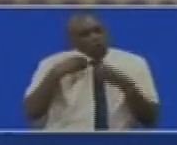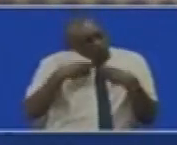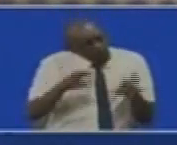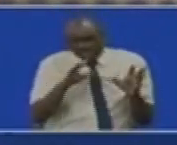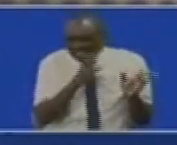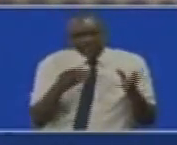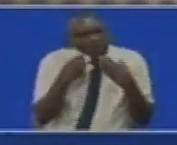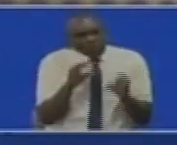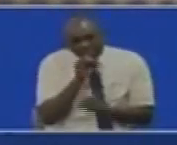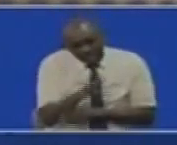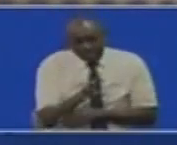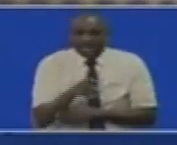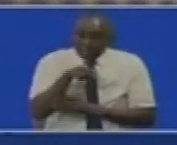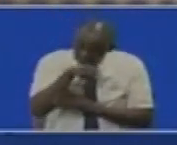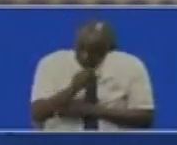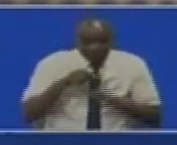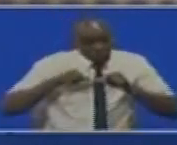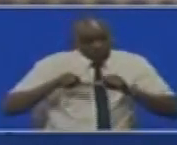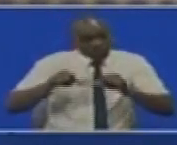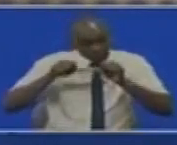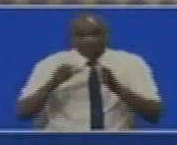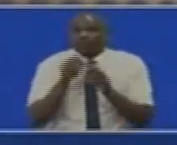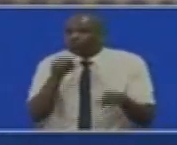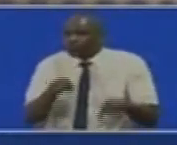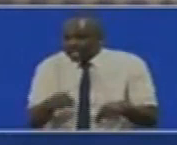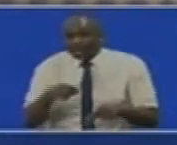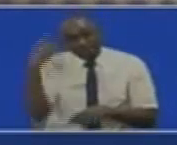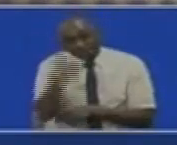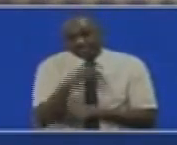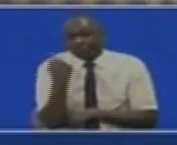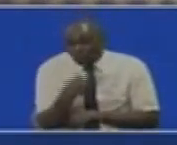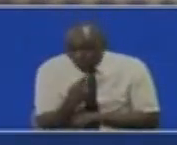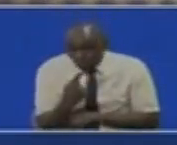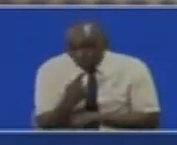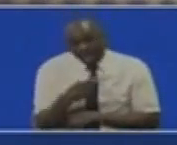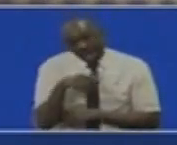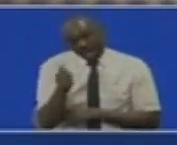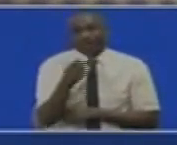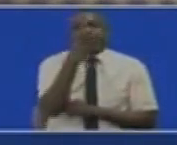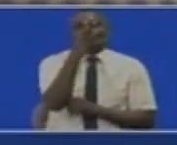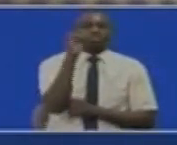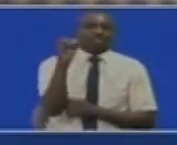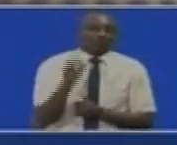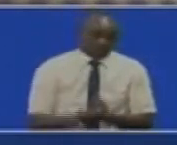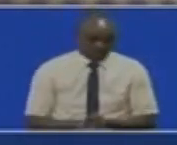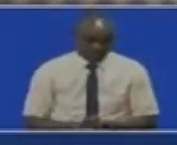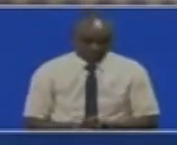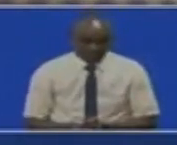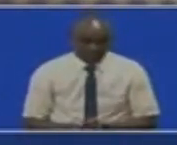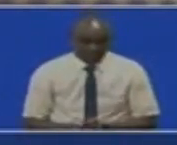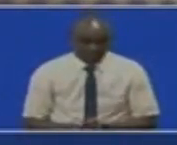hata moja katika ubingwa ambao wanaoendelea, na hivi leo walilaza timu ya Sliders mabao manne bila jibu.